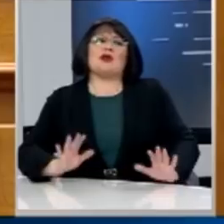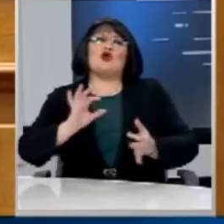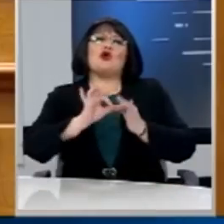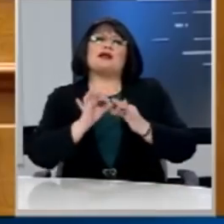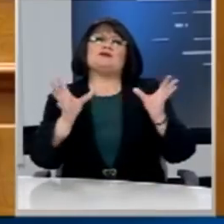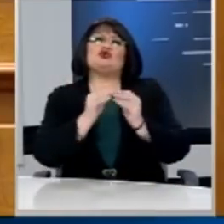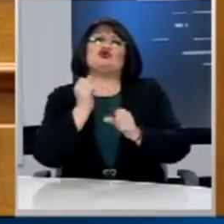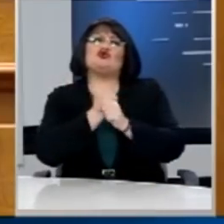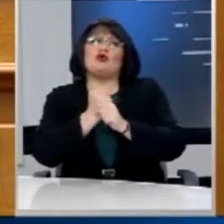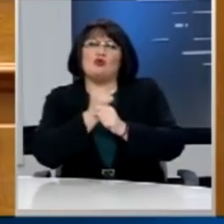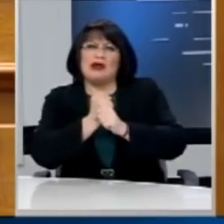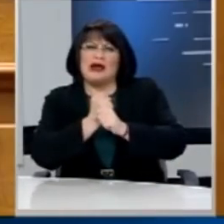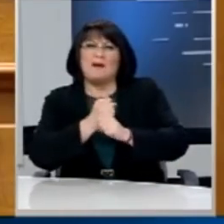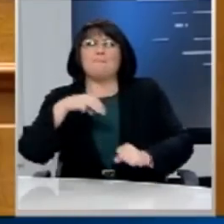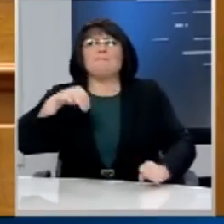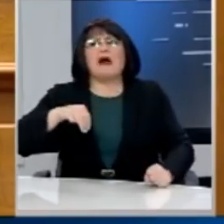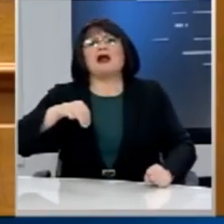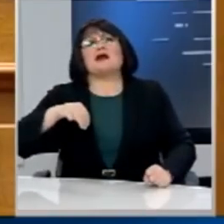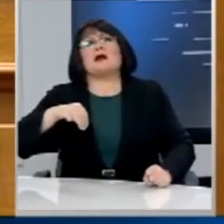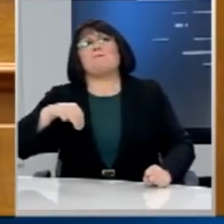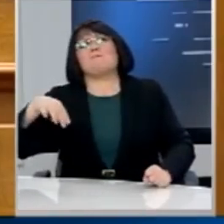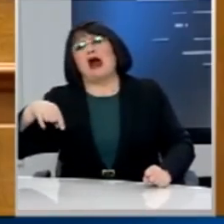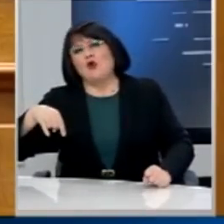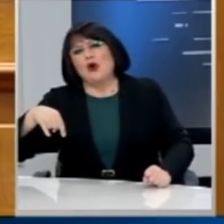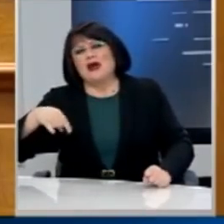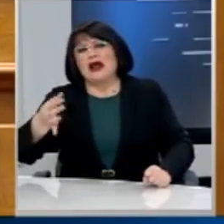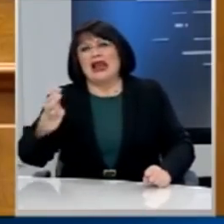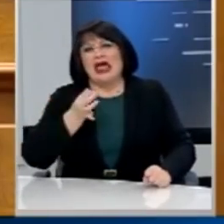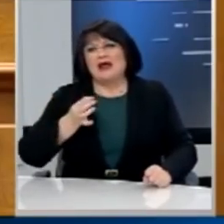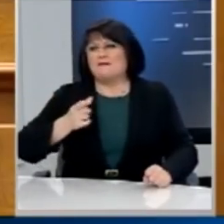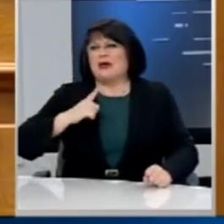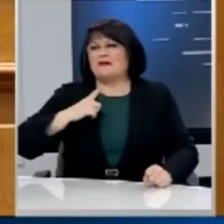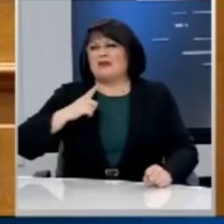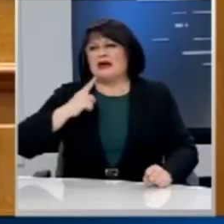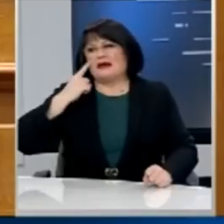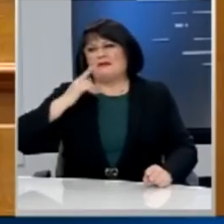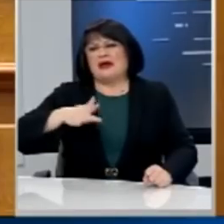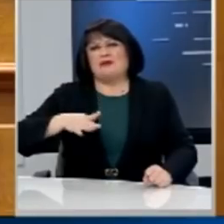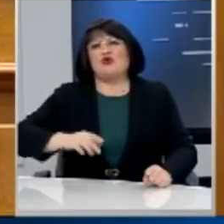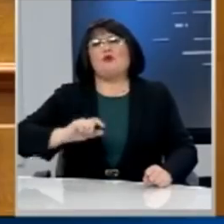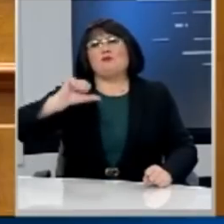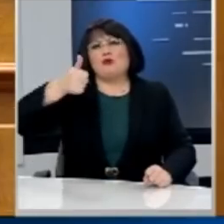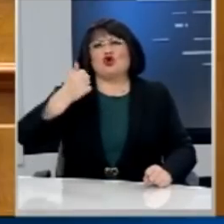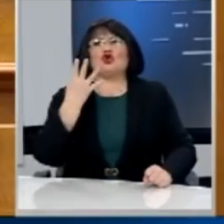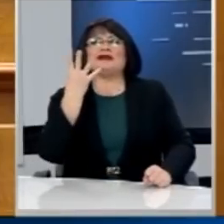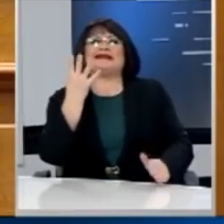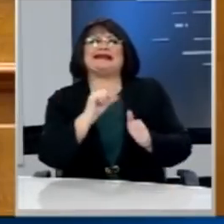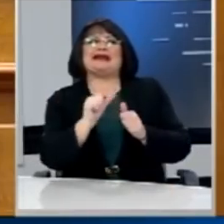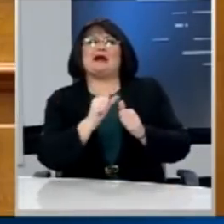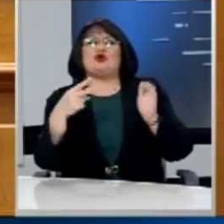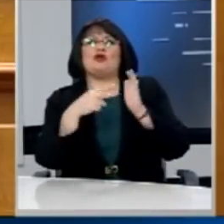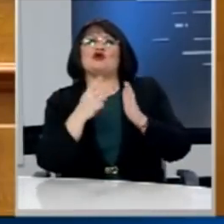για την εργασία, Manpower, προβλέπει ότι η Ελλάδα το πρώτο τετράμινο του